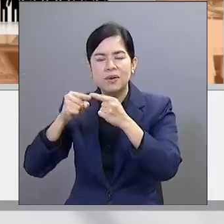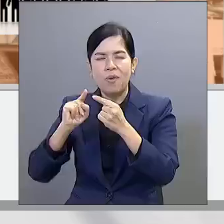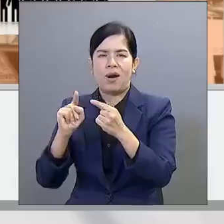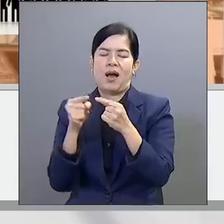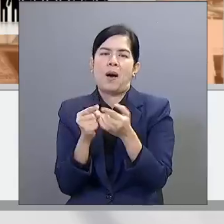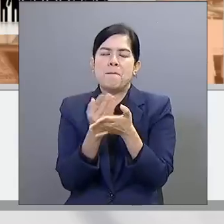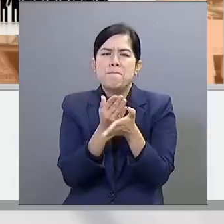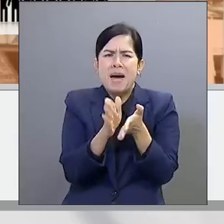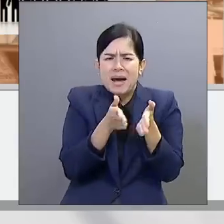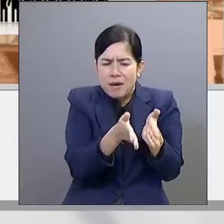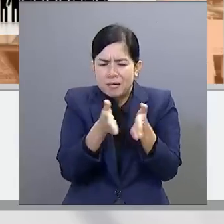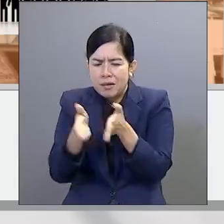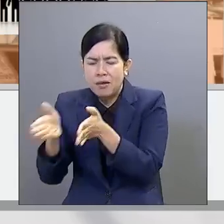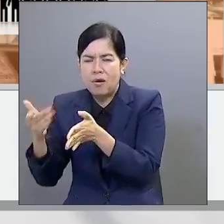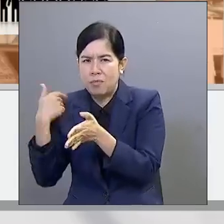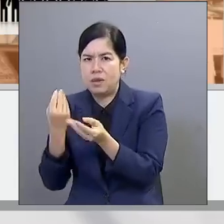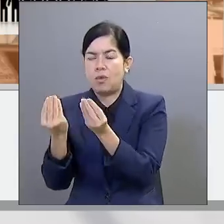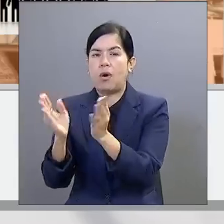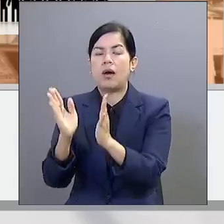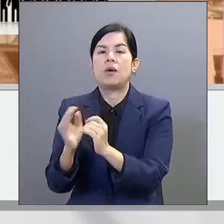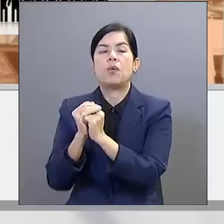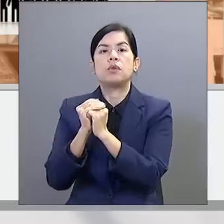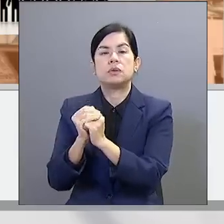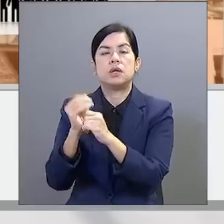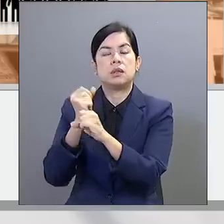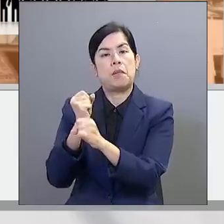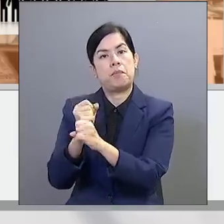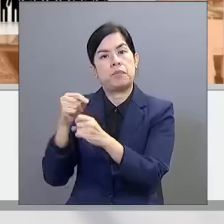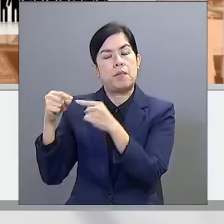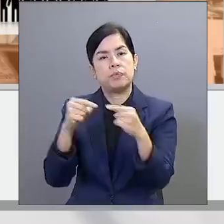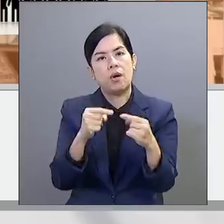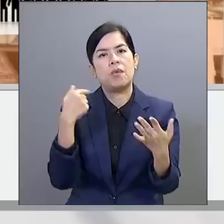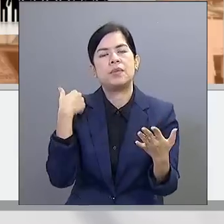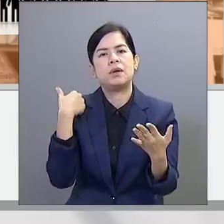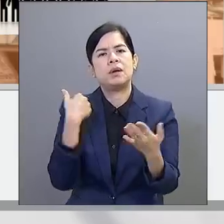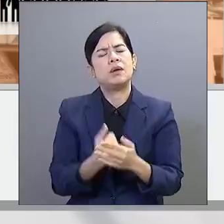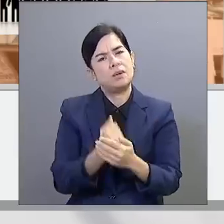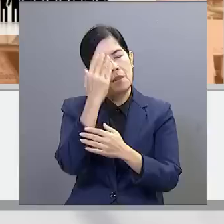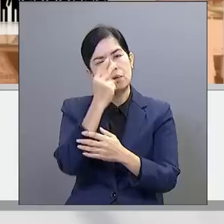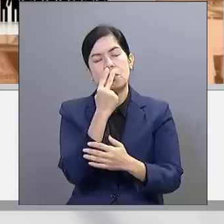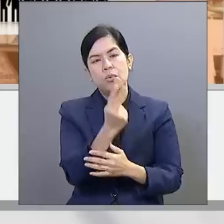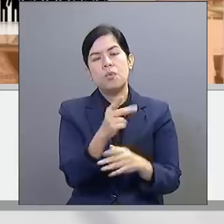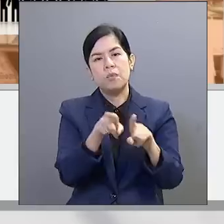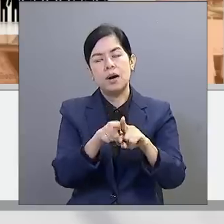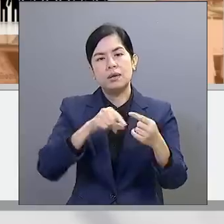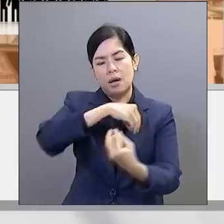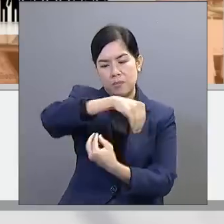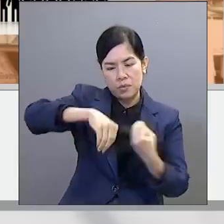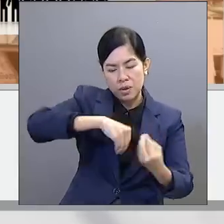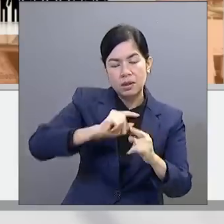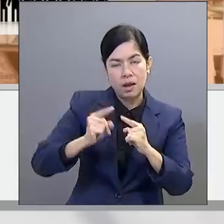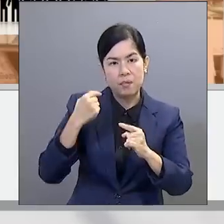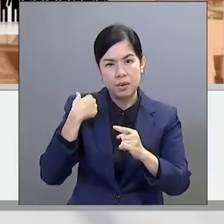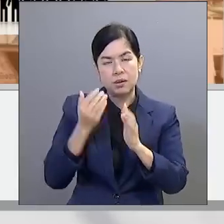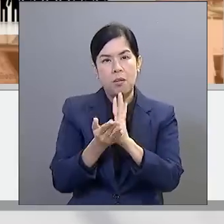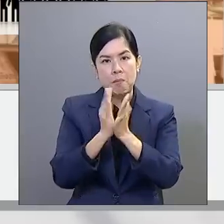ยค่ะถึงแม้อาจจะมองในแง่เศรษฐกิจว่านี่คือการสร้างย่านเศรษฐกิจให้มันคึกคักขึ้นมาแต่ทั้งสองย่านนี้กลับเผชิญปั